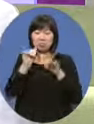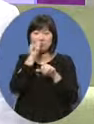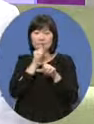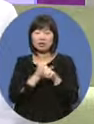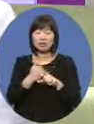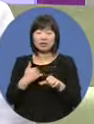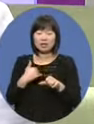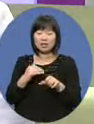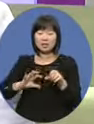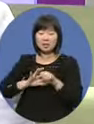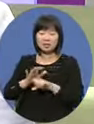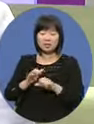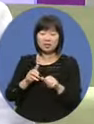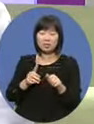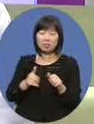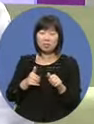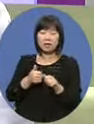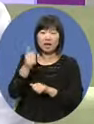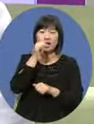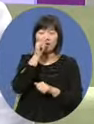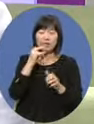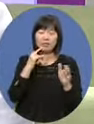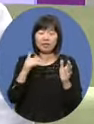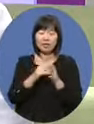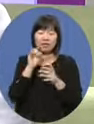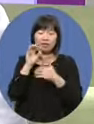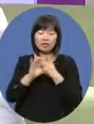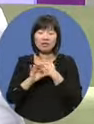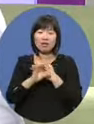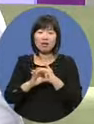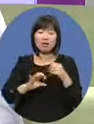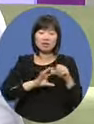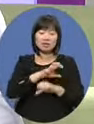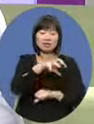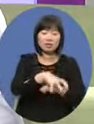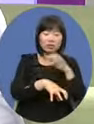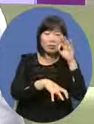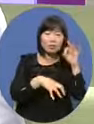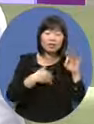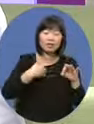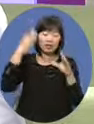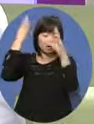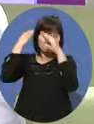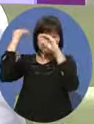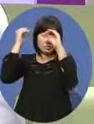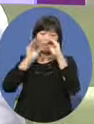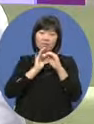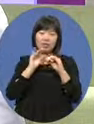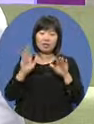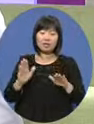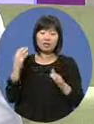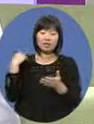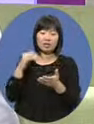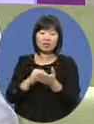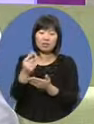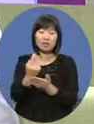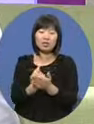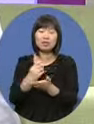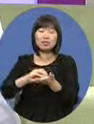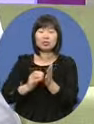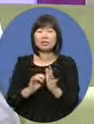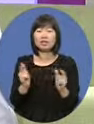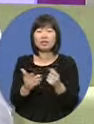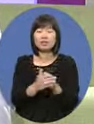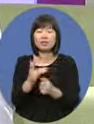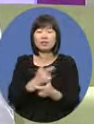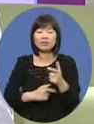내가 세계도 제패합니다. 그러니까 가상에서의 나는 굉장한 영웅이 될 수 있어요. 네. 근데 현실로 딱 오게 되면 나는 그만큼은 아니기 때문에